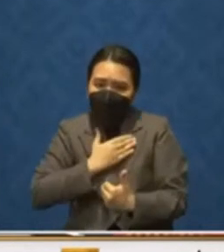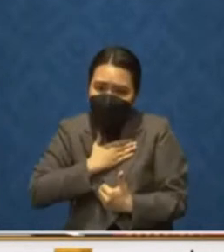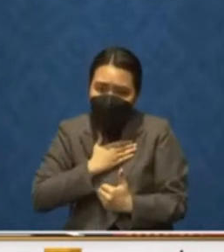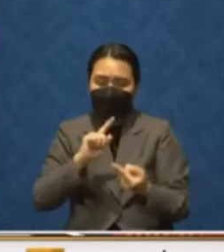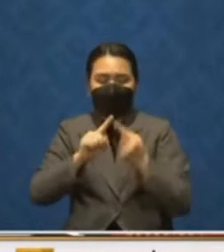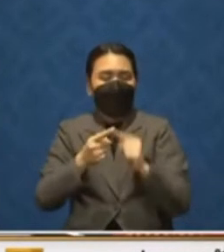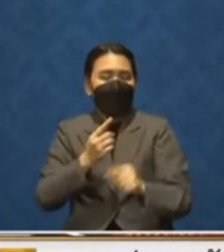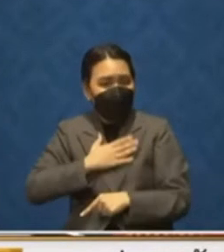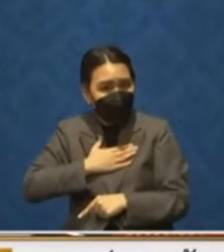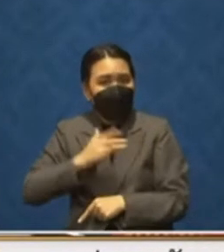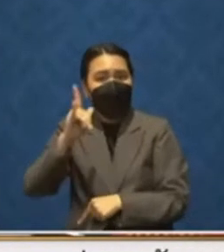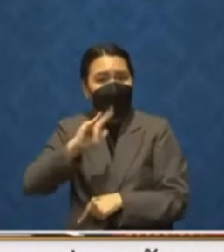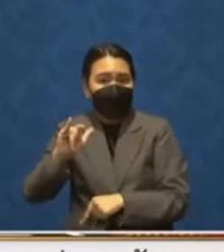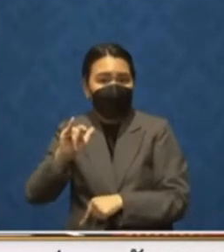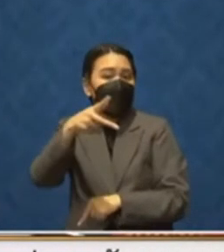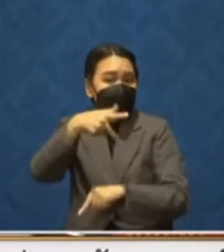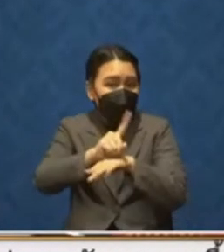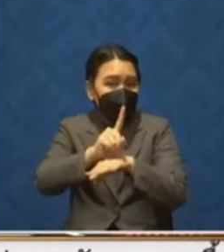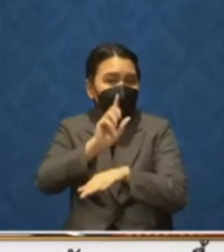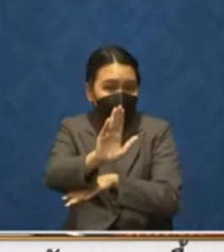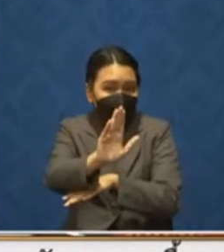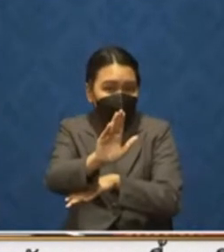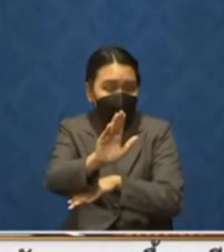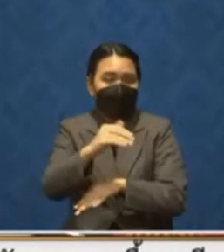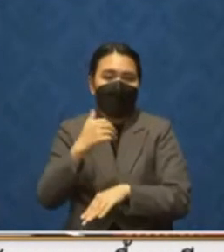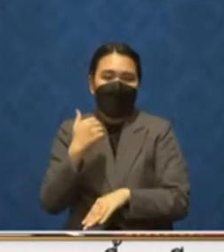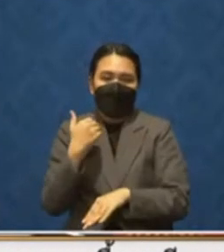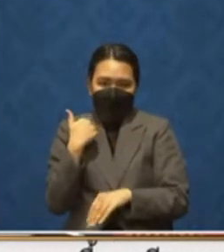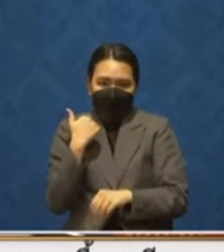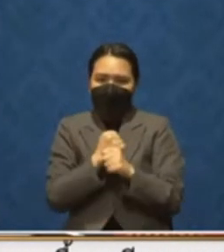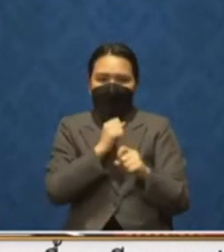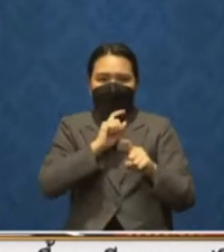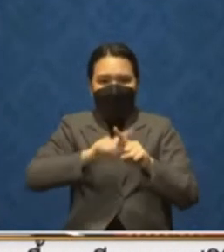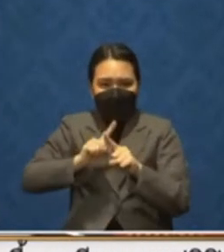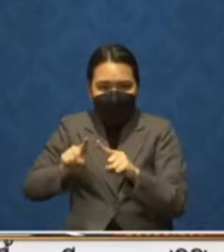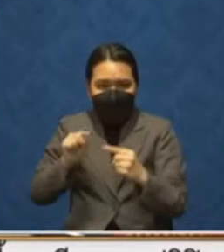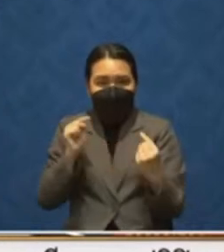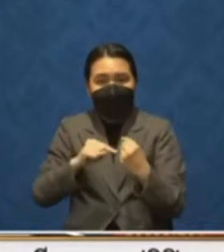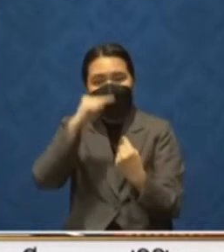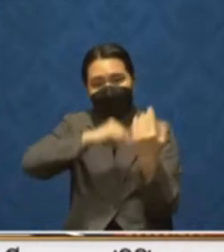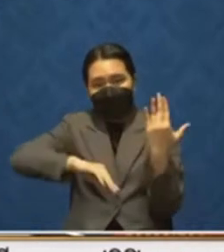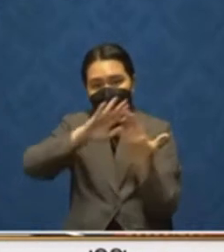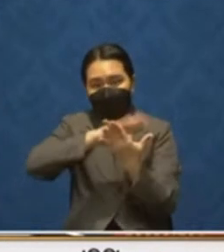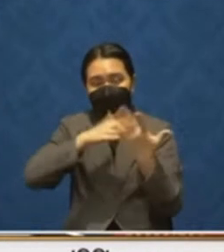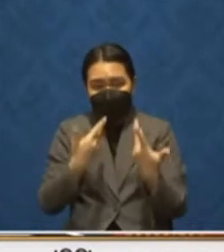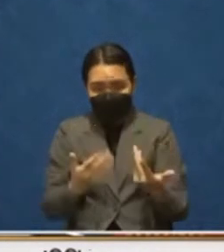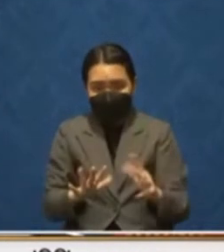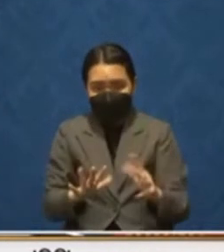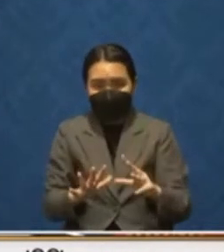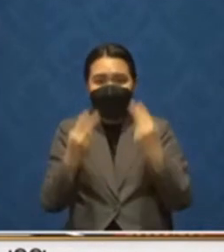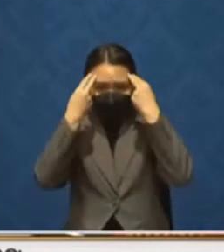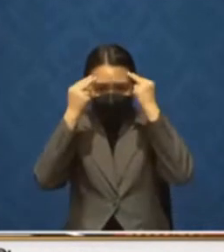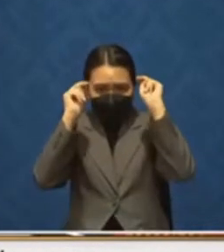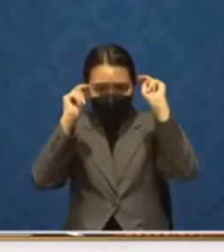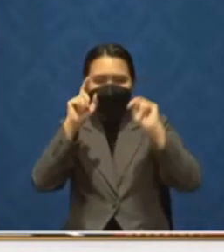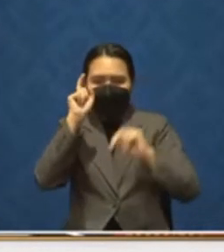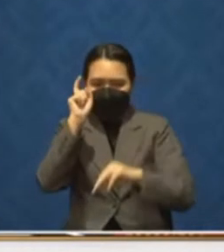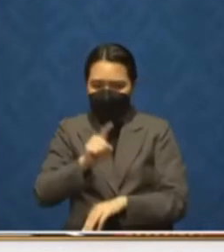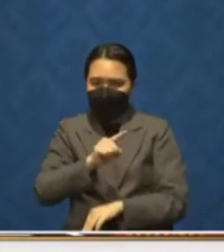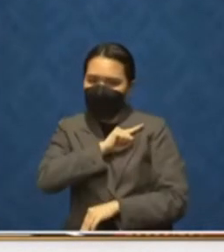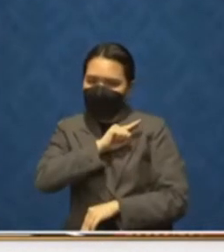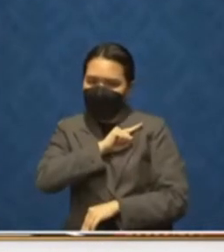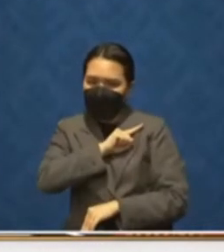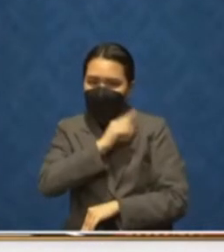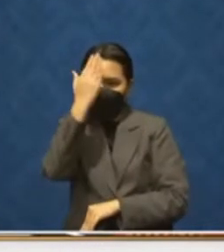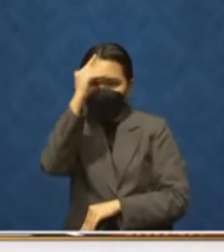หนึ่งก็อาจจะเป็นย่างทั้งประธานที่ทำให้สิ่งเหล่านี้เกิดขึ้นก็มาในประไทยและก็เป็นหน้าที่ของนายกรัฐมนตรีครับในระบบประชาธิปไตยอันมีพระมหากษัตริย์